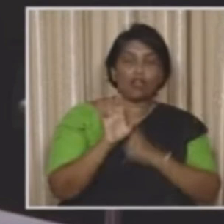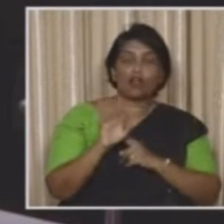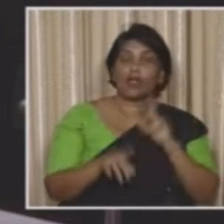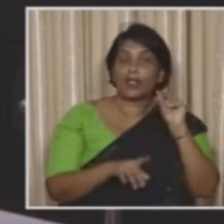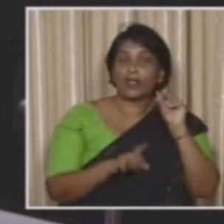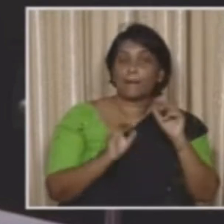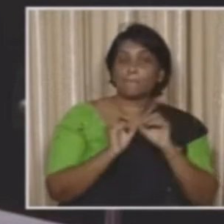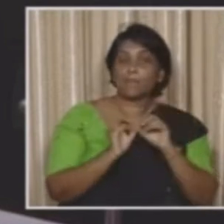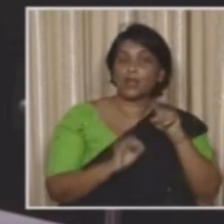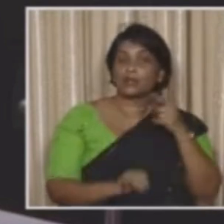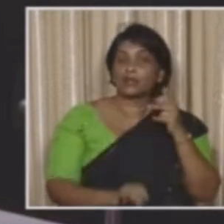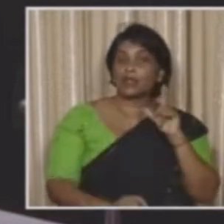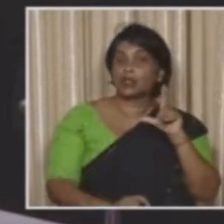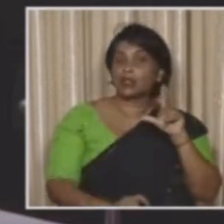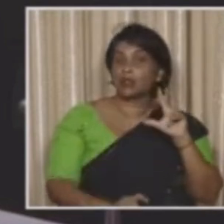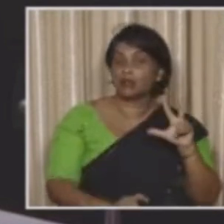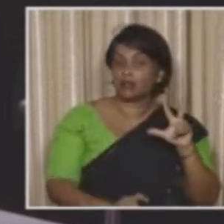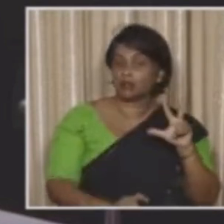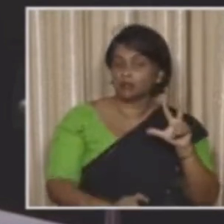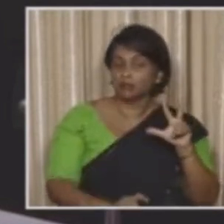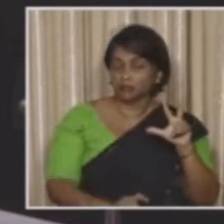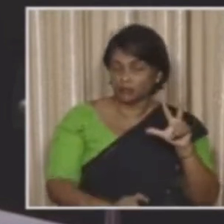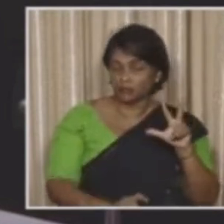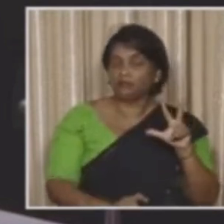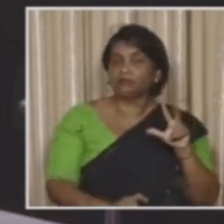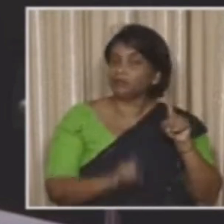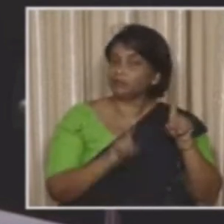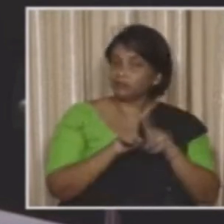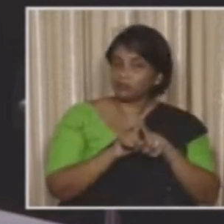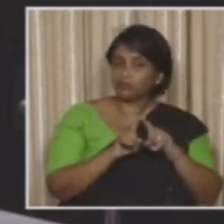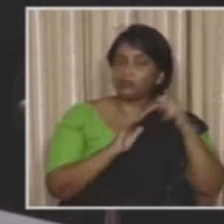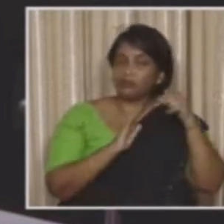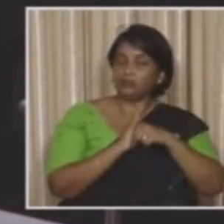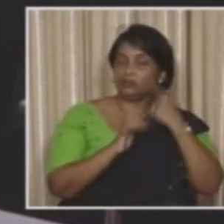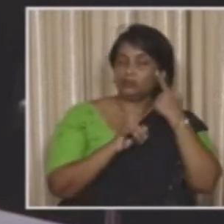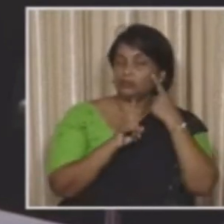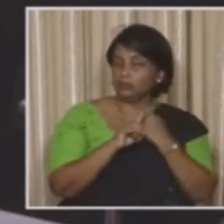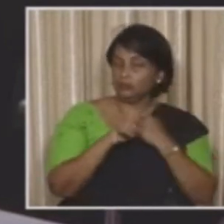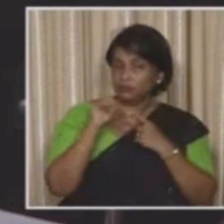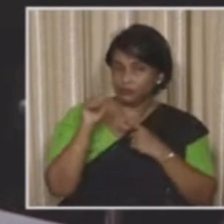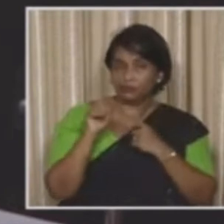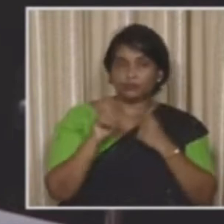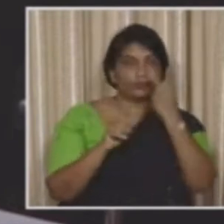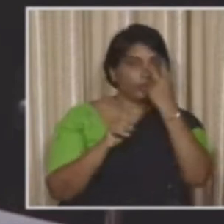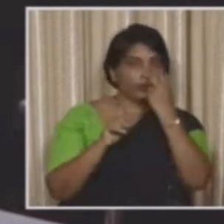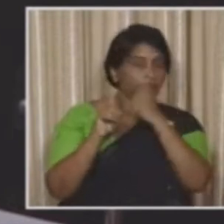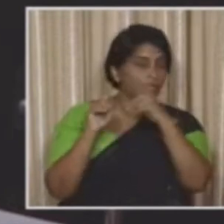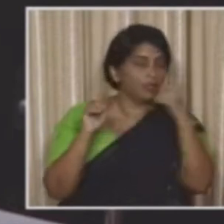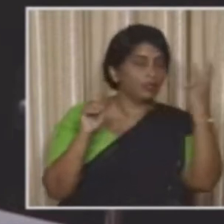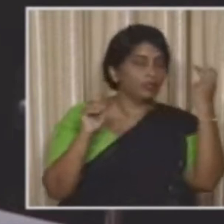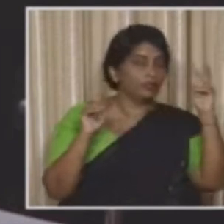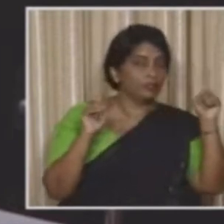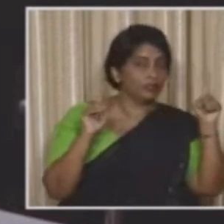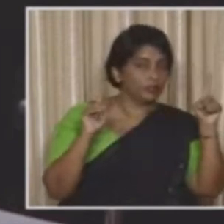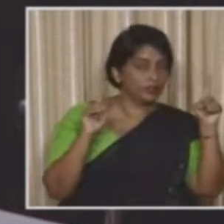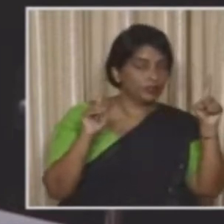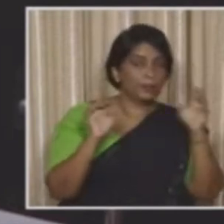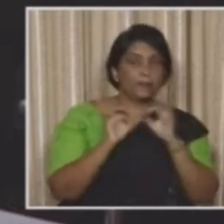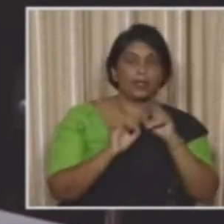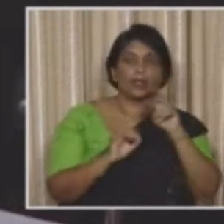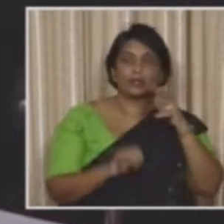11ට බිලියන 178ක් ඇවිල්ලා තිබෙනවා. ඒ වගේම අපි දකුණු කොරියාව බැලුවොත් 2010 ඉඳන් 2021 දක්වා